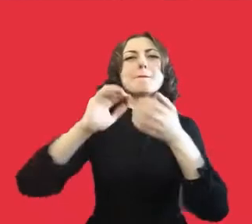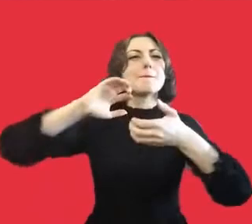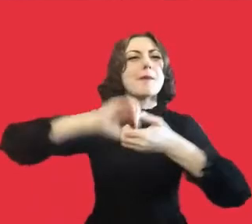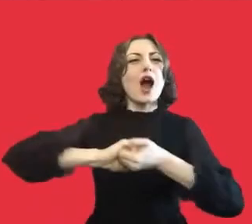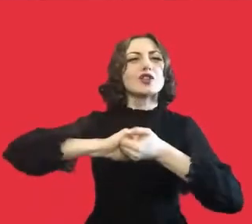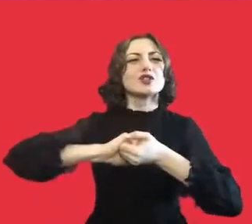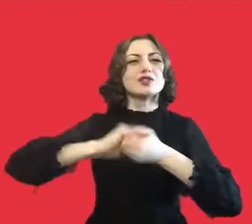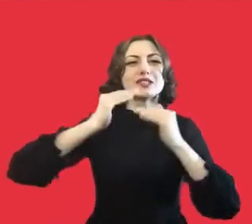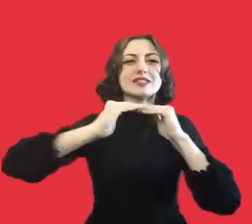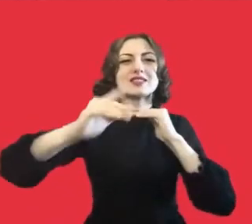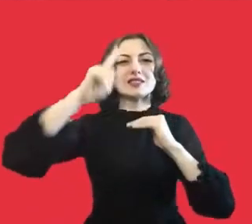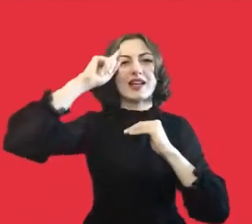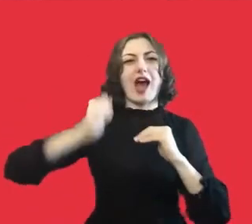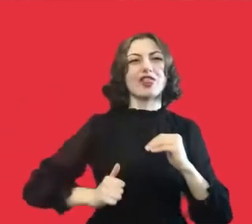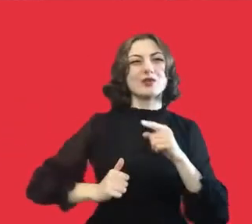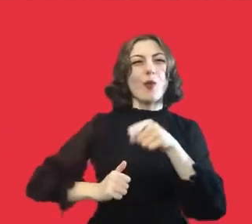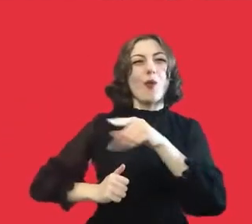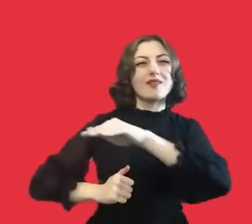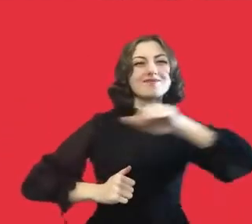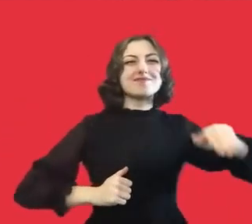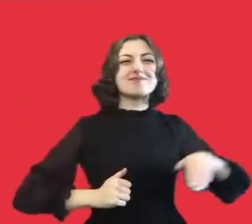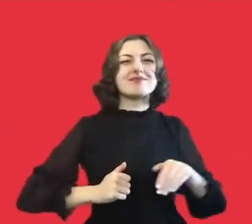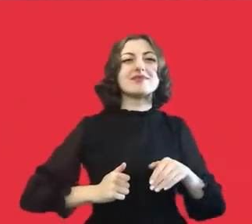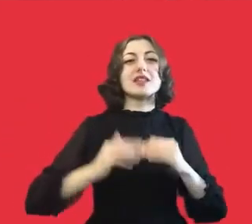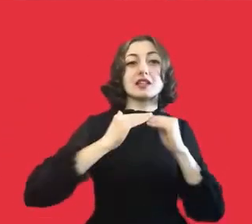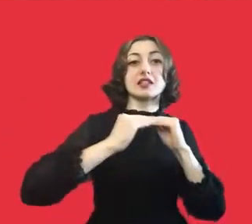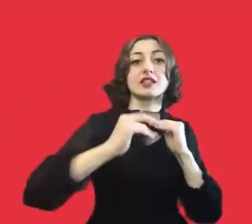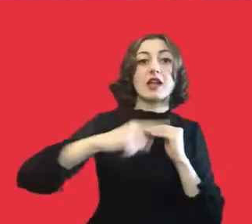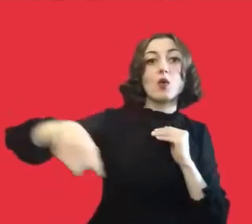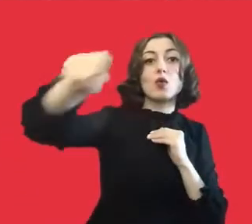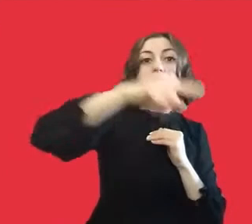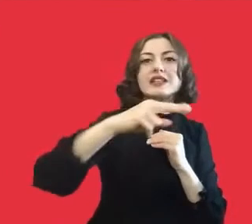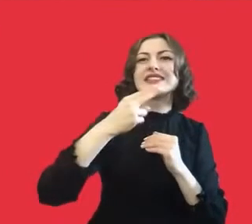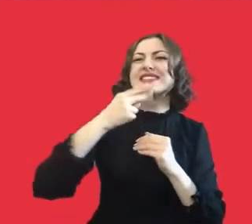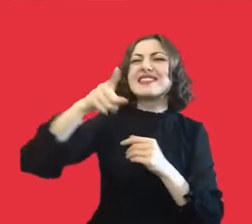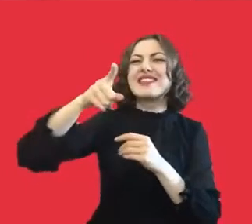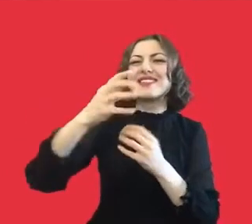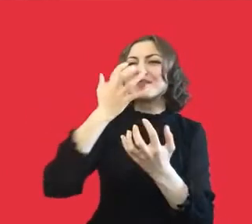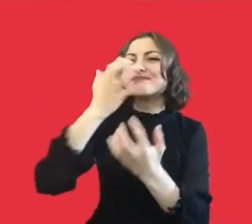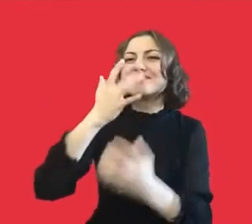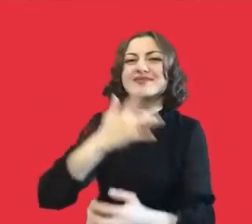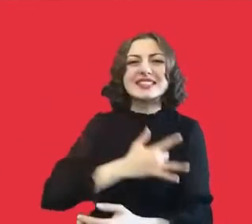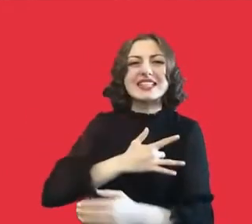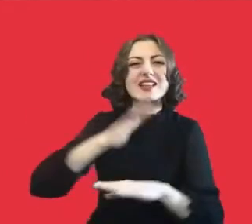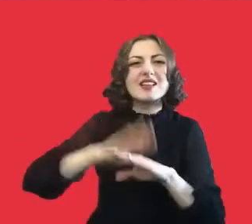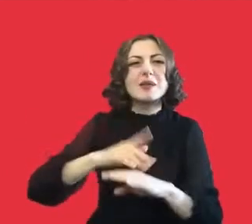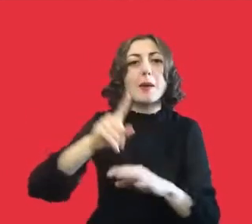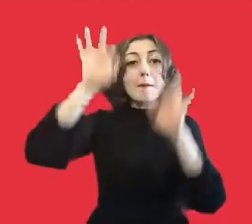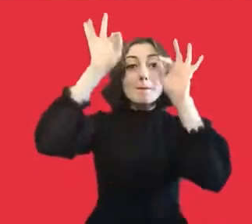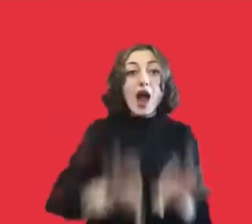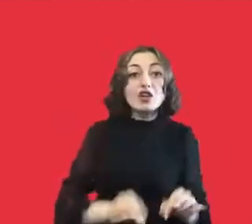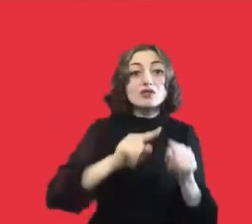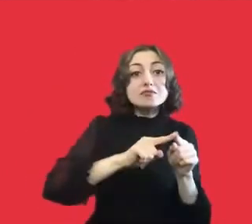altını çizmek istiyorum. Kızılay'ın dün gerçekleştirdiğiniz gönüllük etkinliğinden başlayarak, şimdi orada